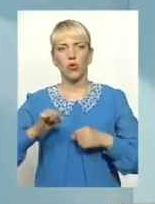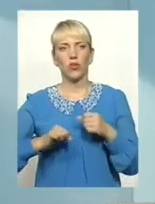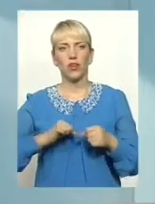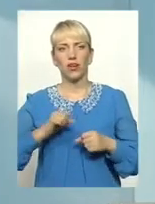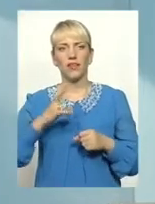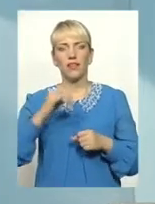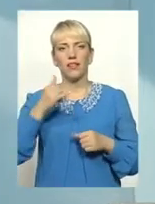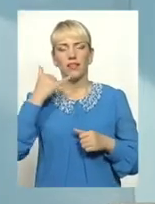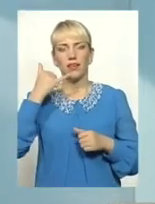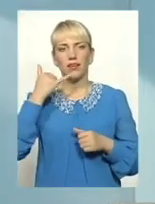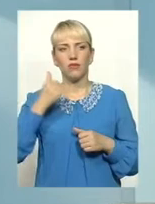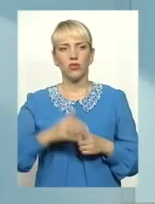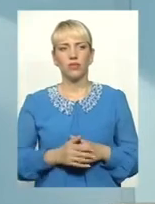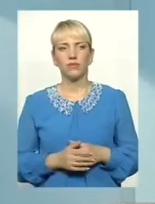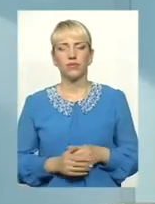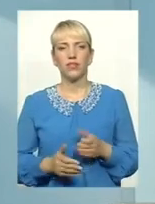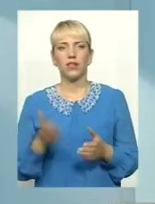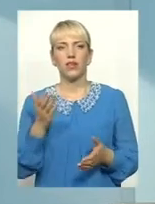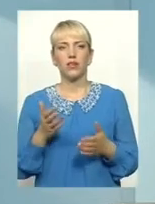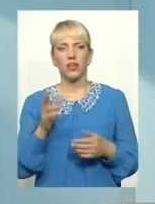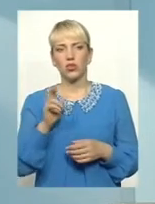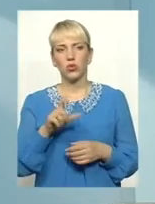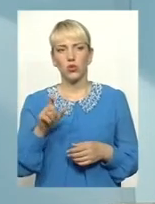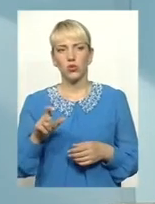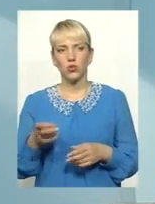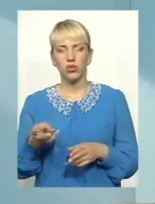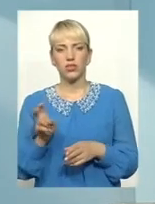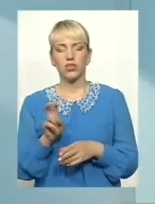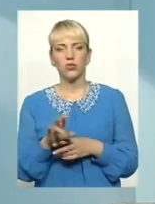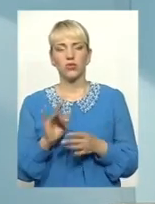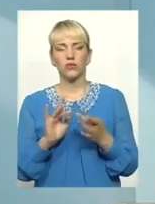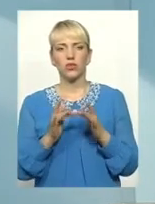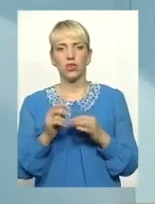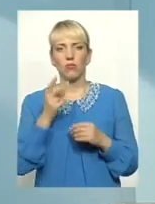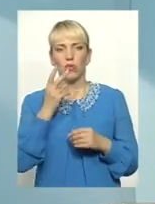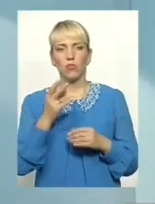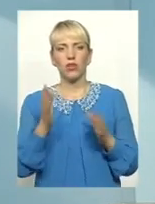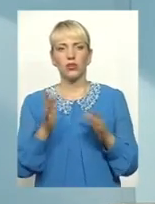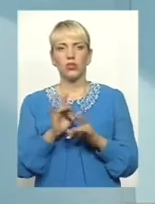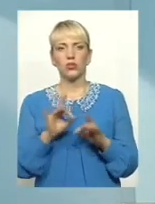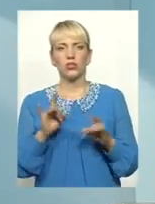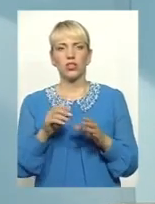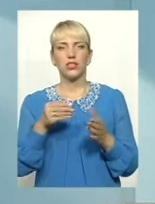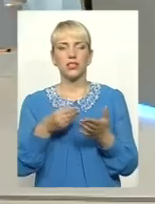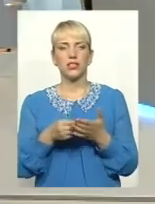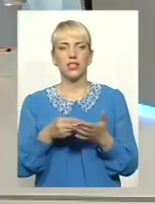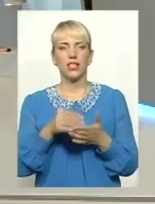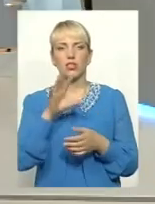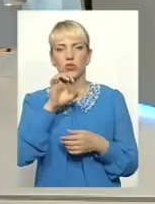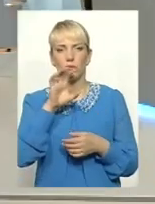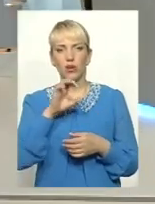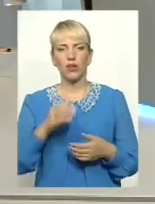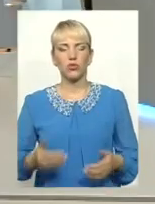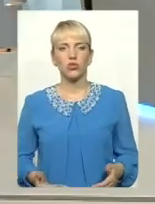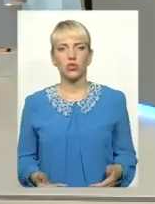телефон. Тобто, якщо люди зайдуть в інтернет і побачать сюжет під назвою «Ціна собачого життя в